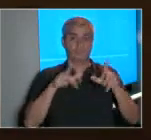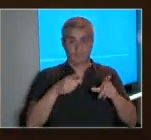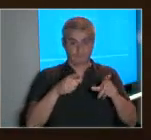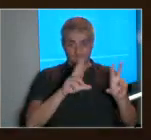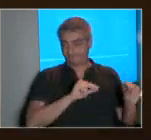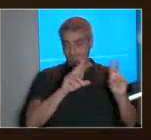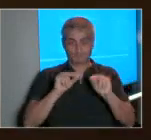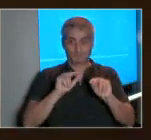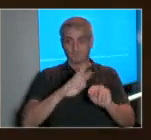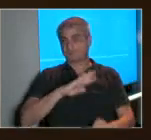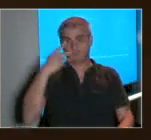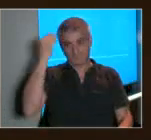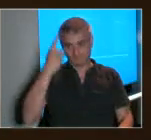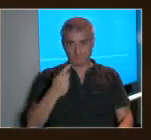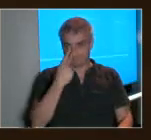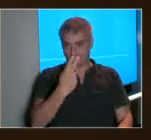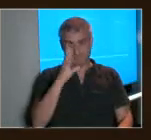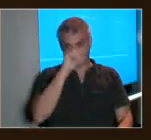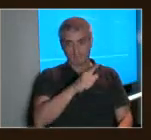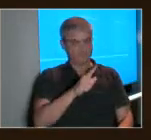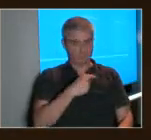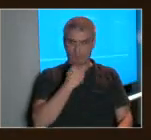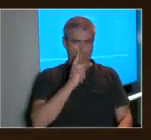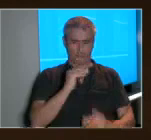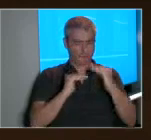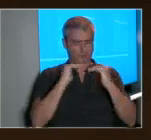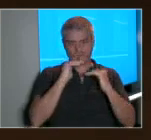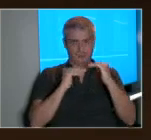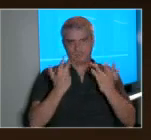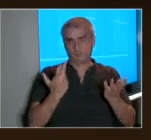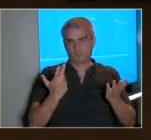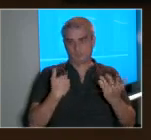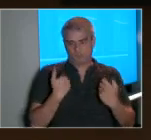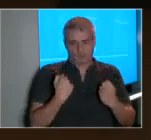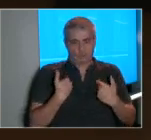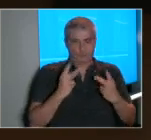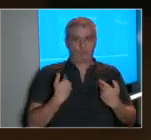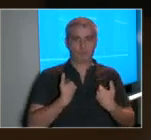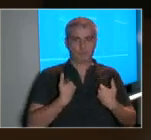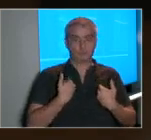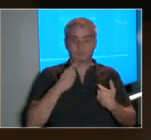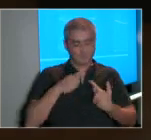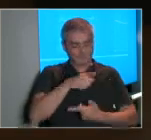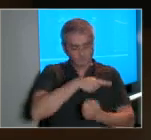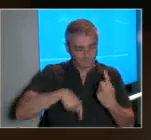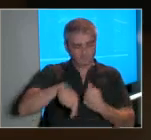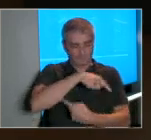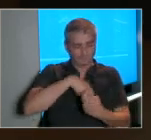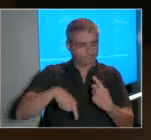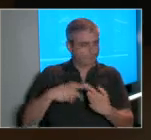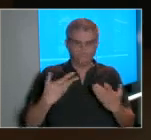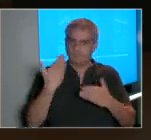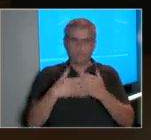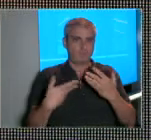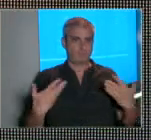זהה בצד הפלסטיני מבחינת התפיסה, אני לא אומר שיש סימטריה כי לנו יש את הכוח, מדובר במעגל אכזרי שאין